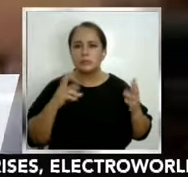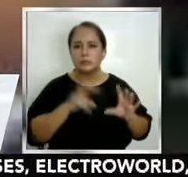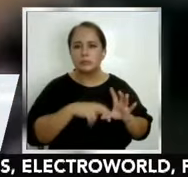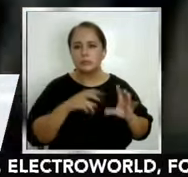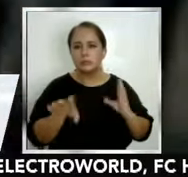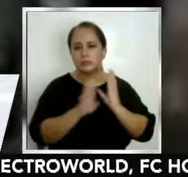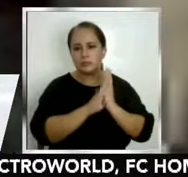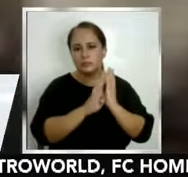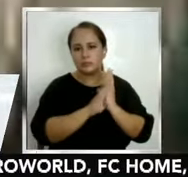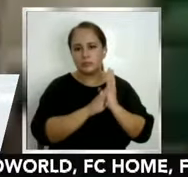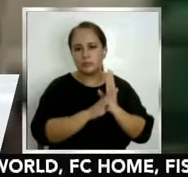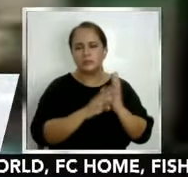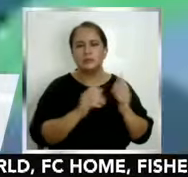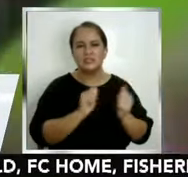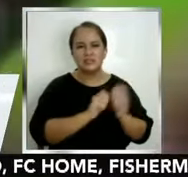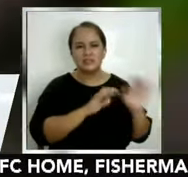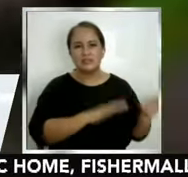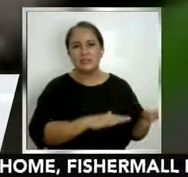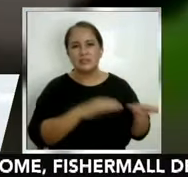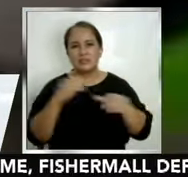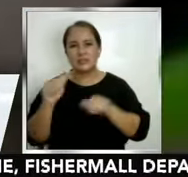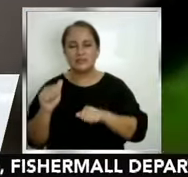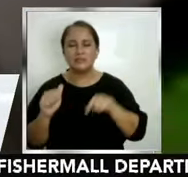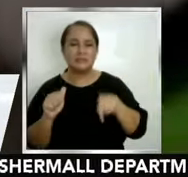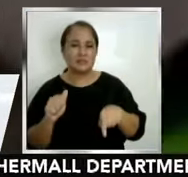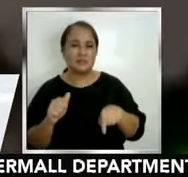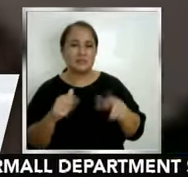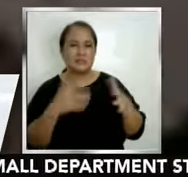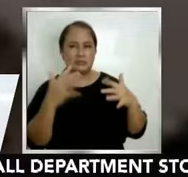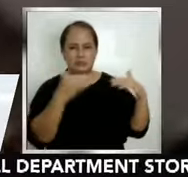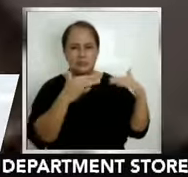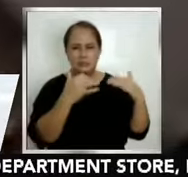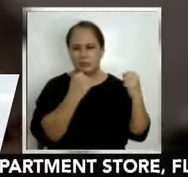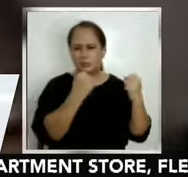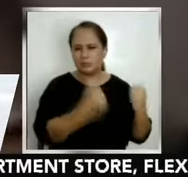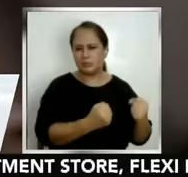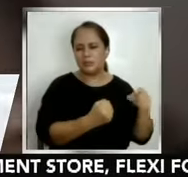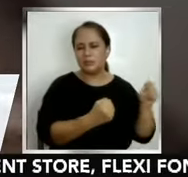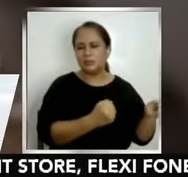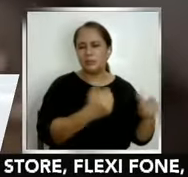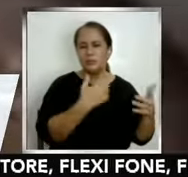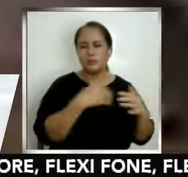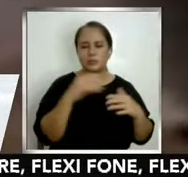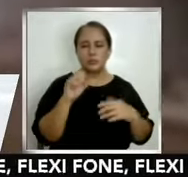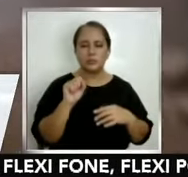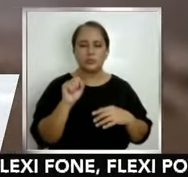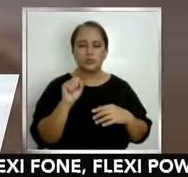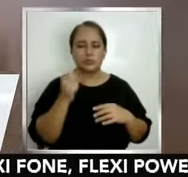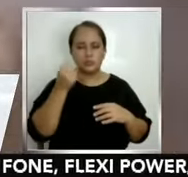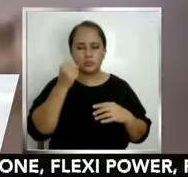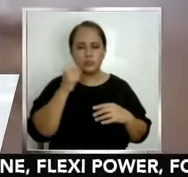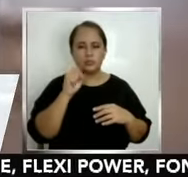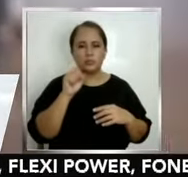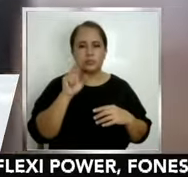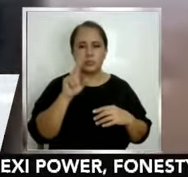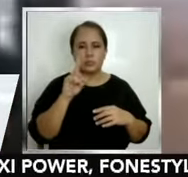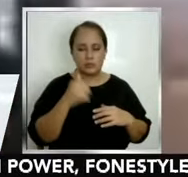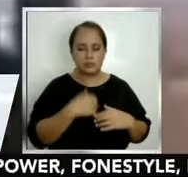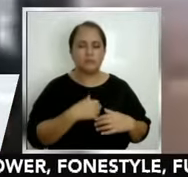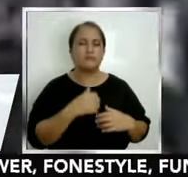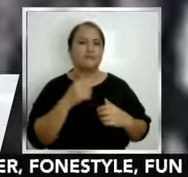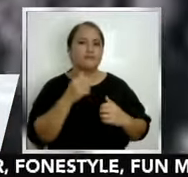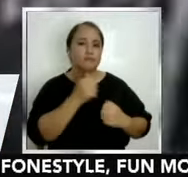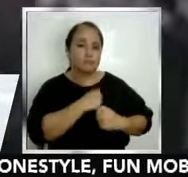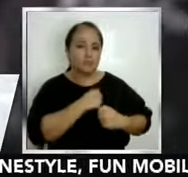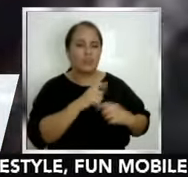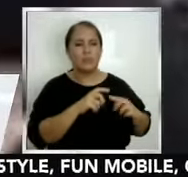nga sila ng Khartoum kung saan nangyayari ang pinakamatinding bakbakan sa pagitan ng Sudanese Army at RSF paramilitary group. Pero hindi